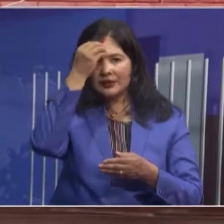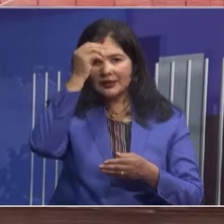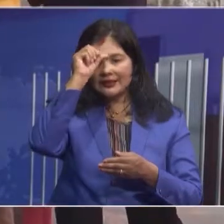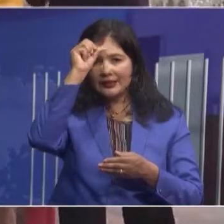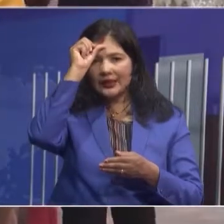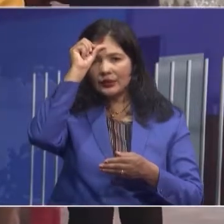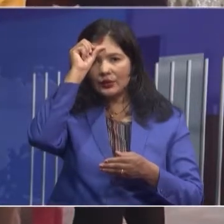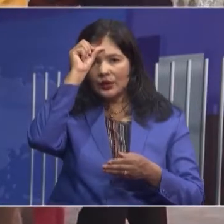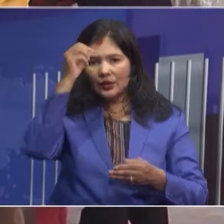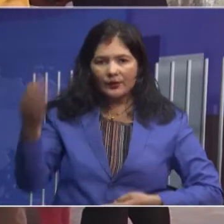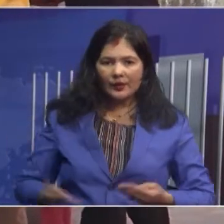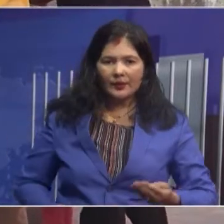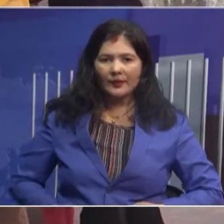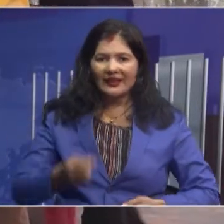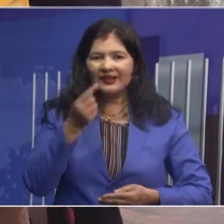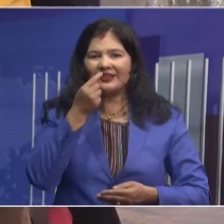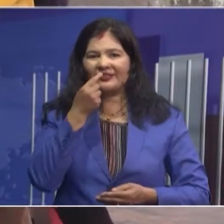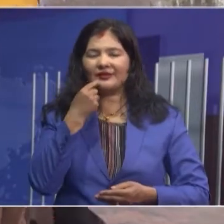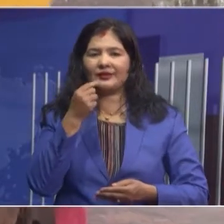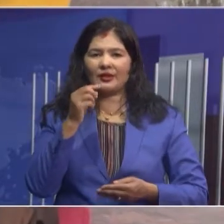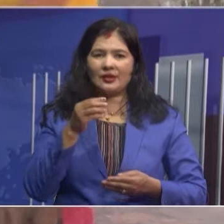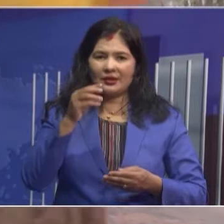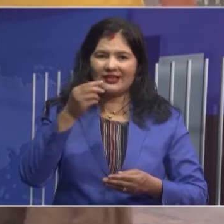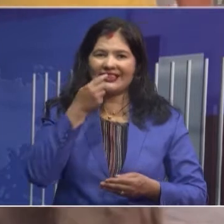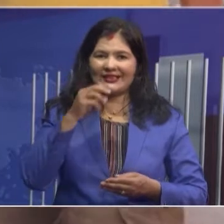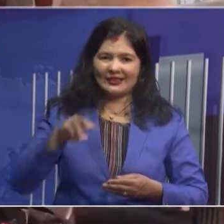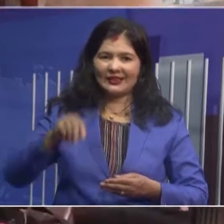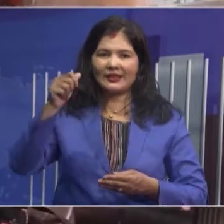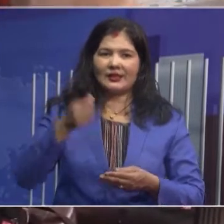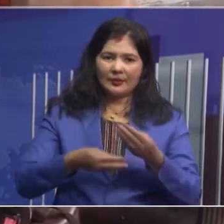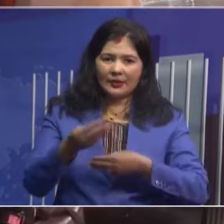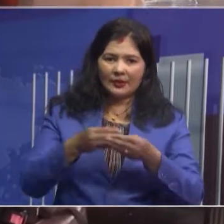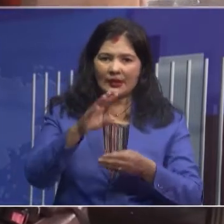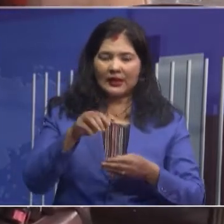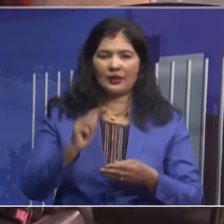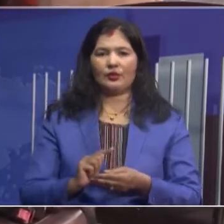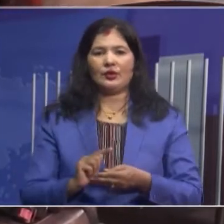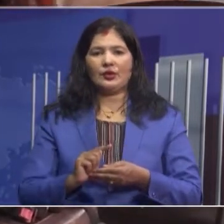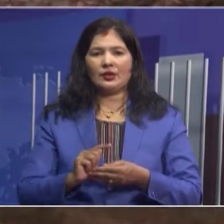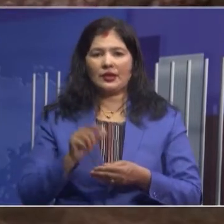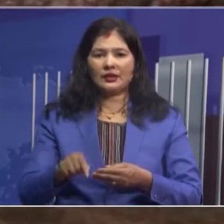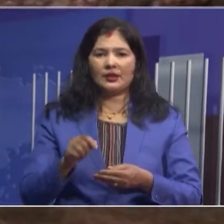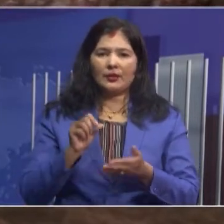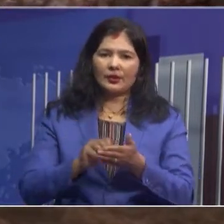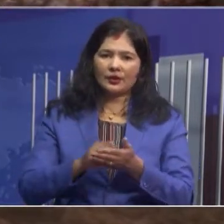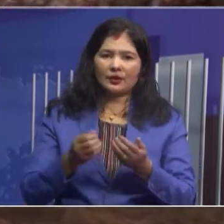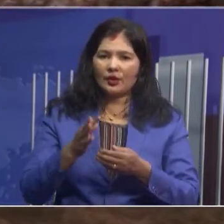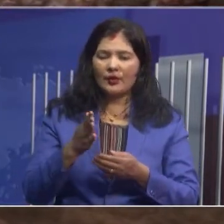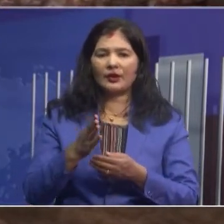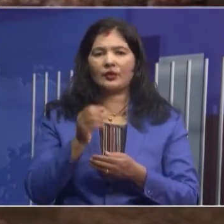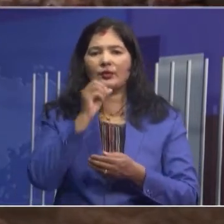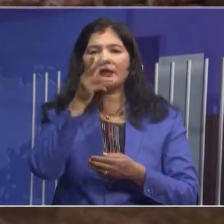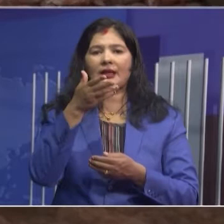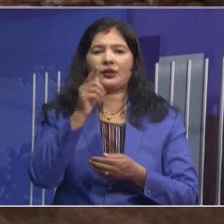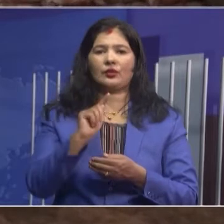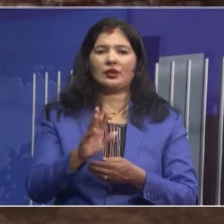पर्वमा सहुलियत मूल्यमा नुन र चिनी बिक्री गर्दै आएको कार्यालयले यसपटक चिनी उपलब्ध नभएको जनाएको छ। साल ट्रेडिङले